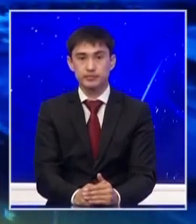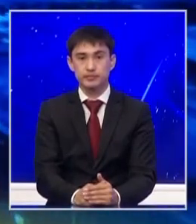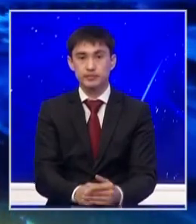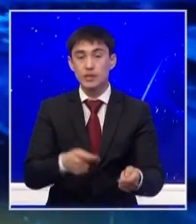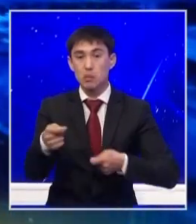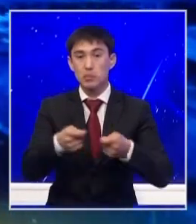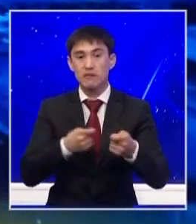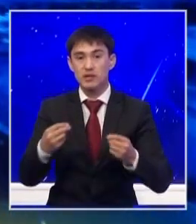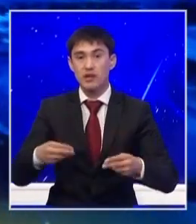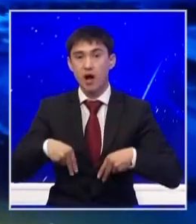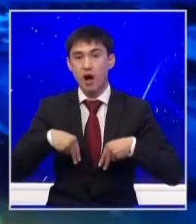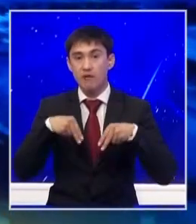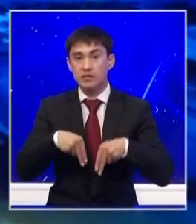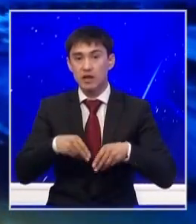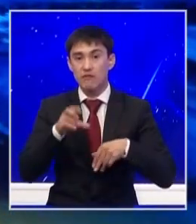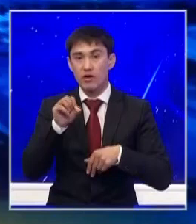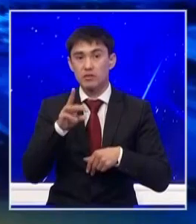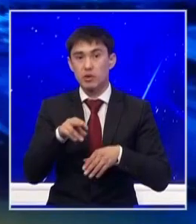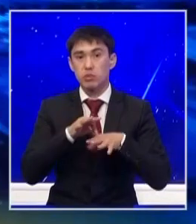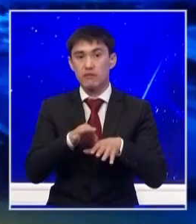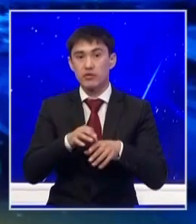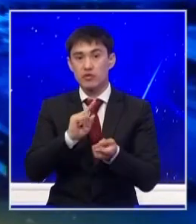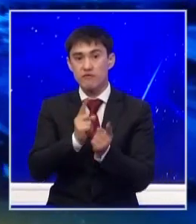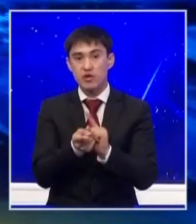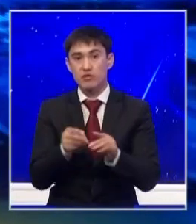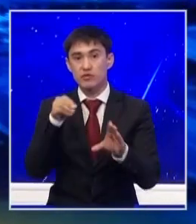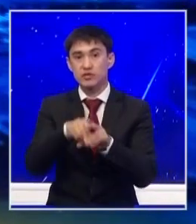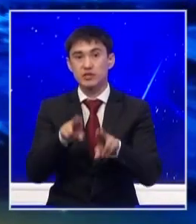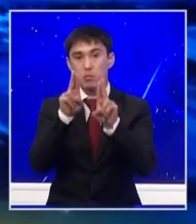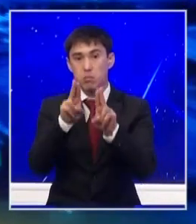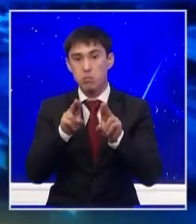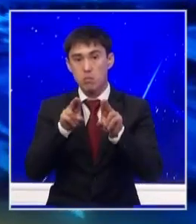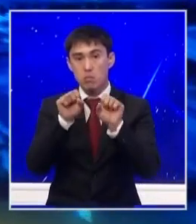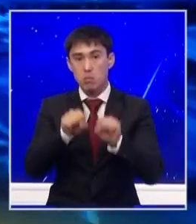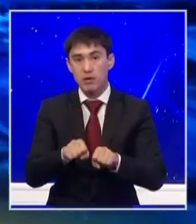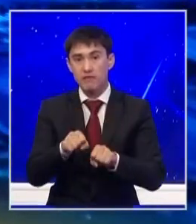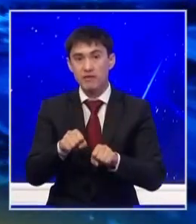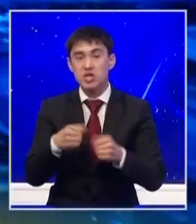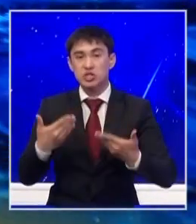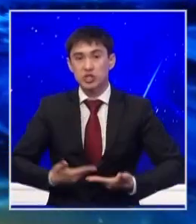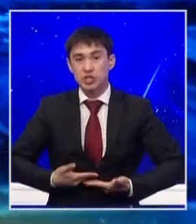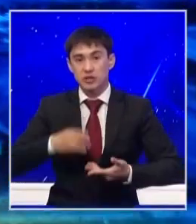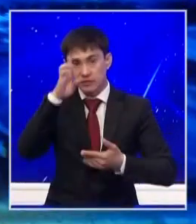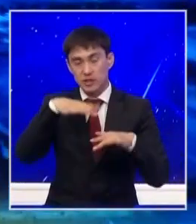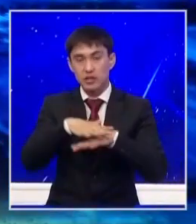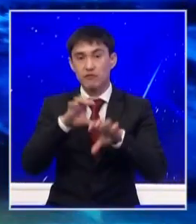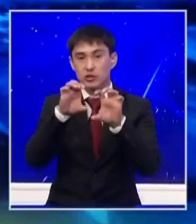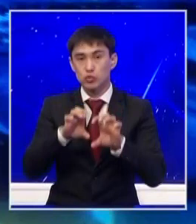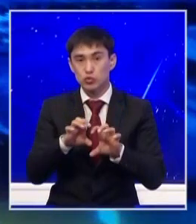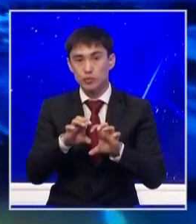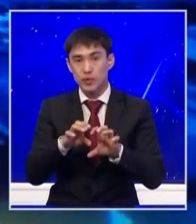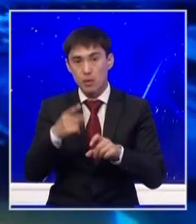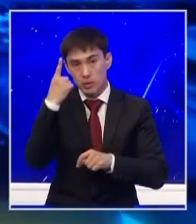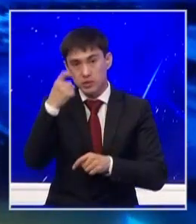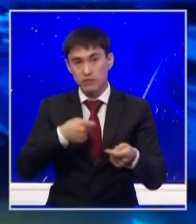правительство Австралии в октябре проведет референдума внесении прав коренных жителей страны в Конституцию по инициативе властей